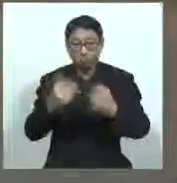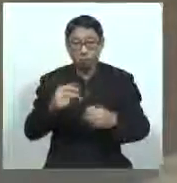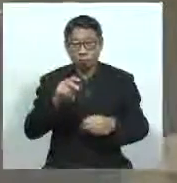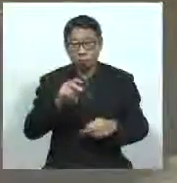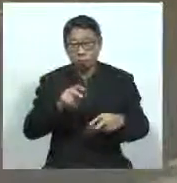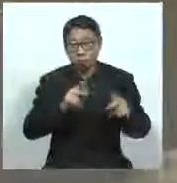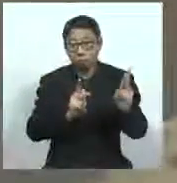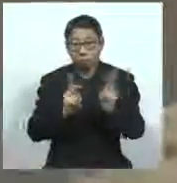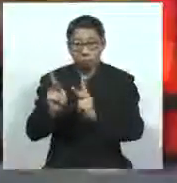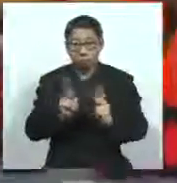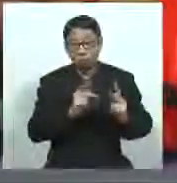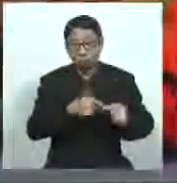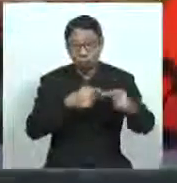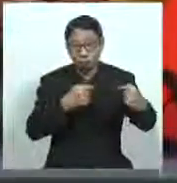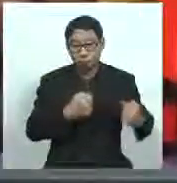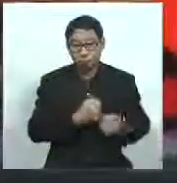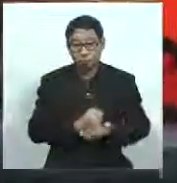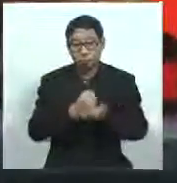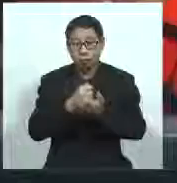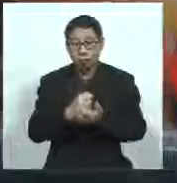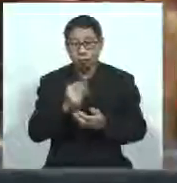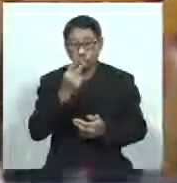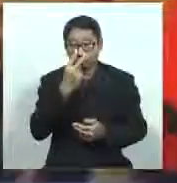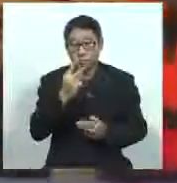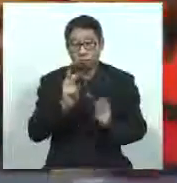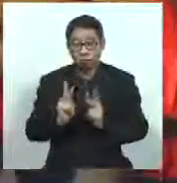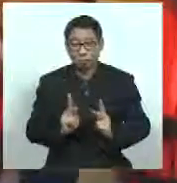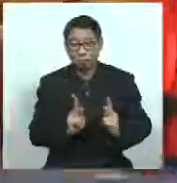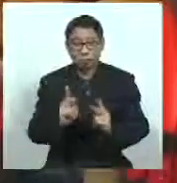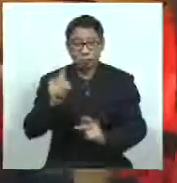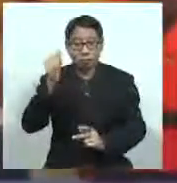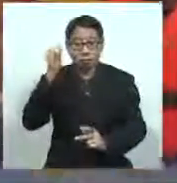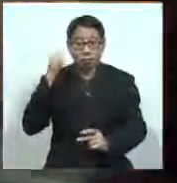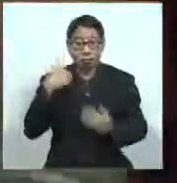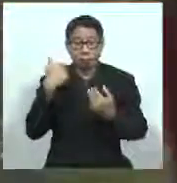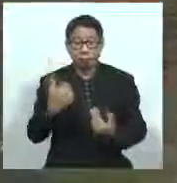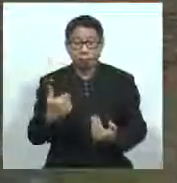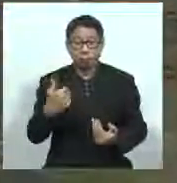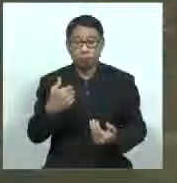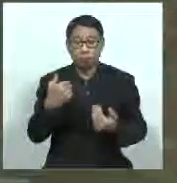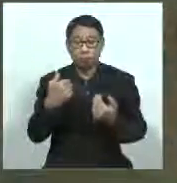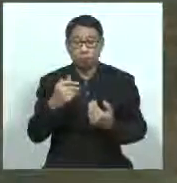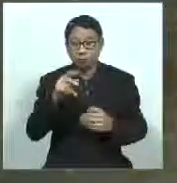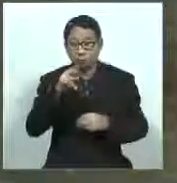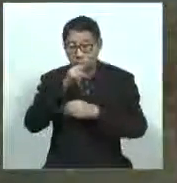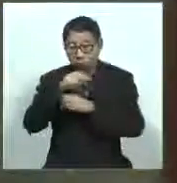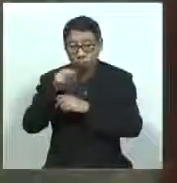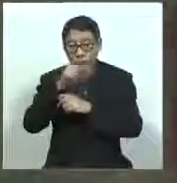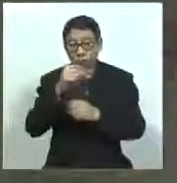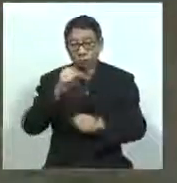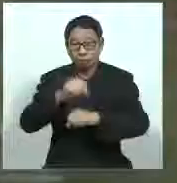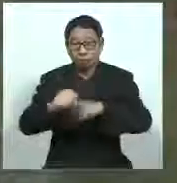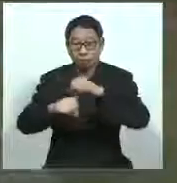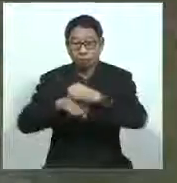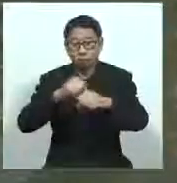มกิจกรรมจิตอาสาพัฒนาคลองคูเมืองเดิมมาถึงชุมชนปากคลองตลาดและแวะดูความคืบหน้าการก่